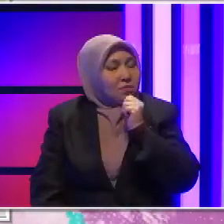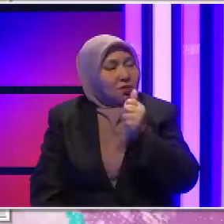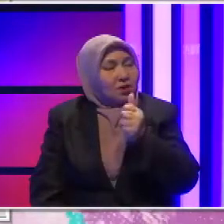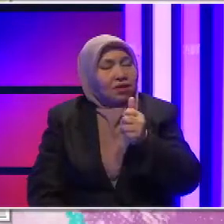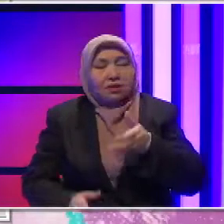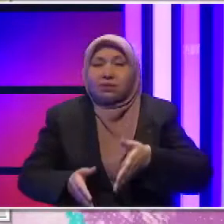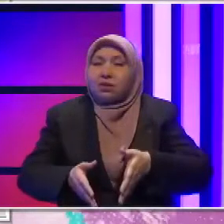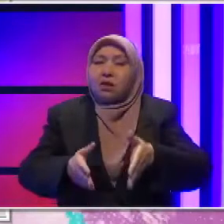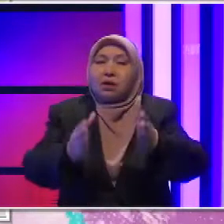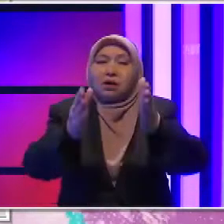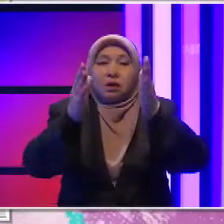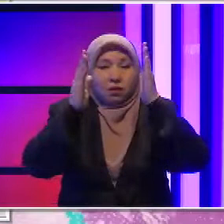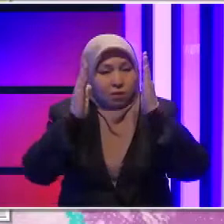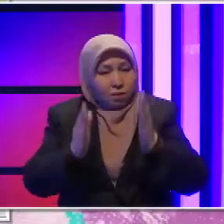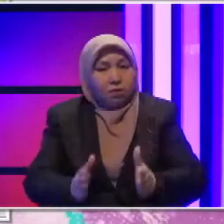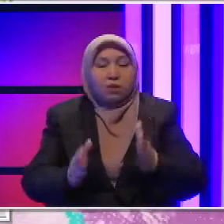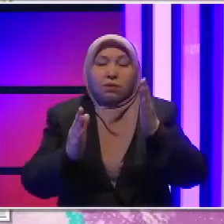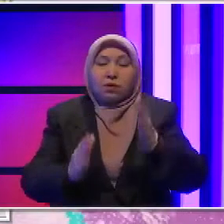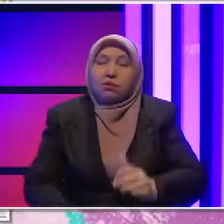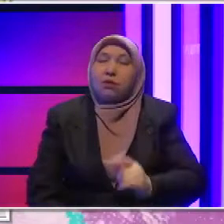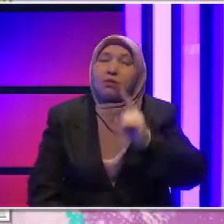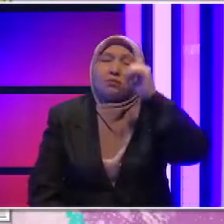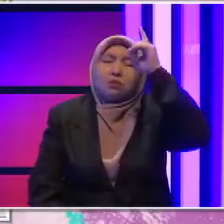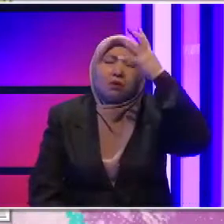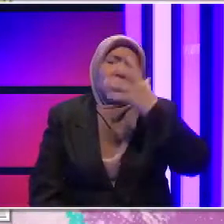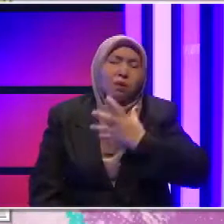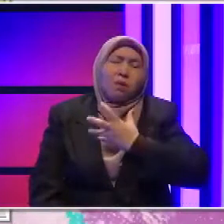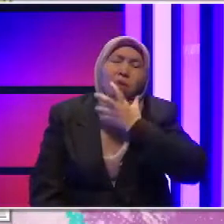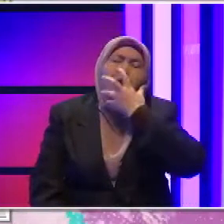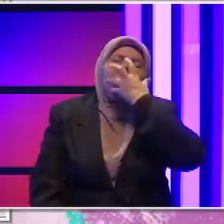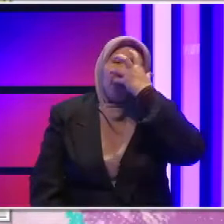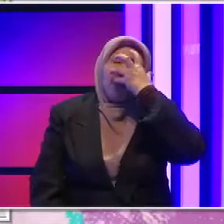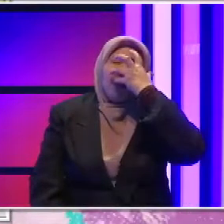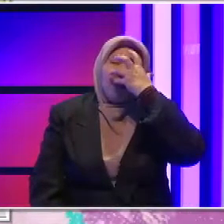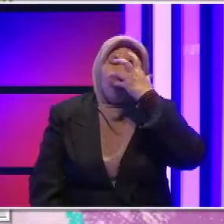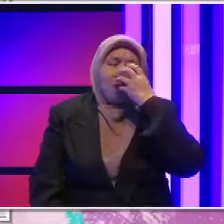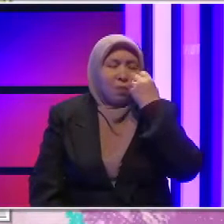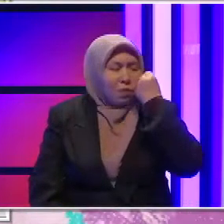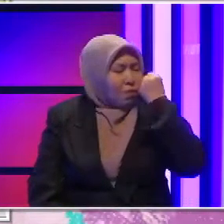غير المغضوب عليهم ولا